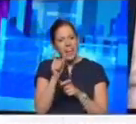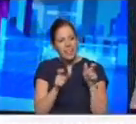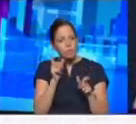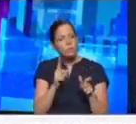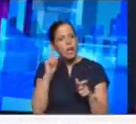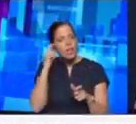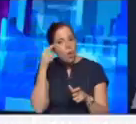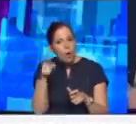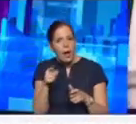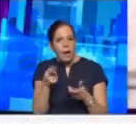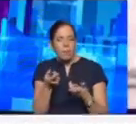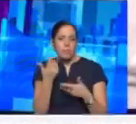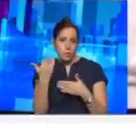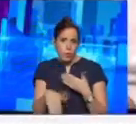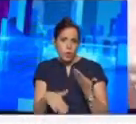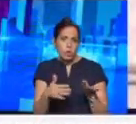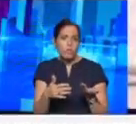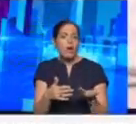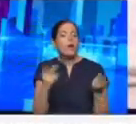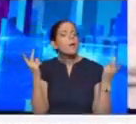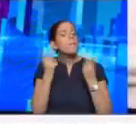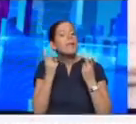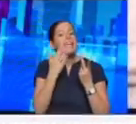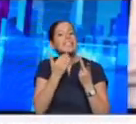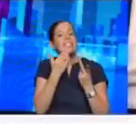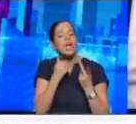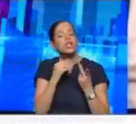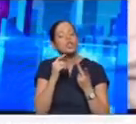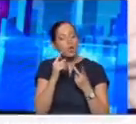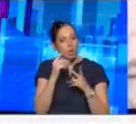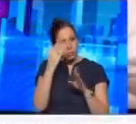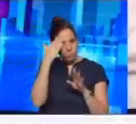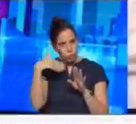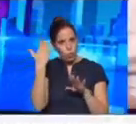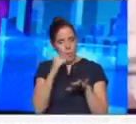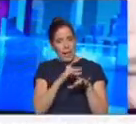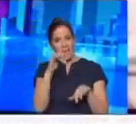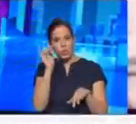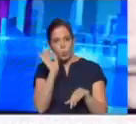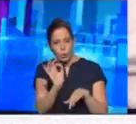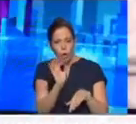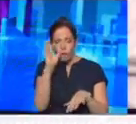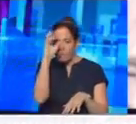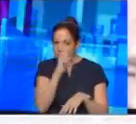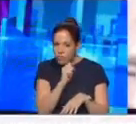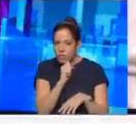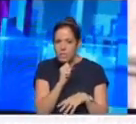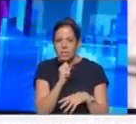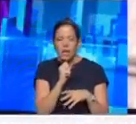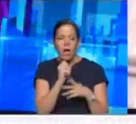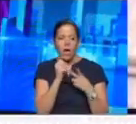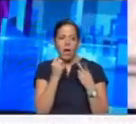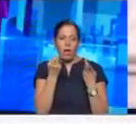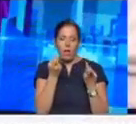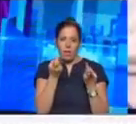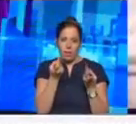באמת לדאוג להם איכשהו בסופו של דבר. בטח ישראל שידועה ברגישות שלה ובכלל בתפיסה, הערכים היהודיים של